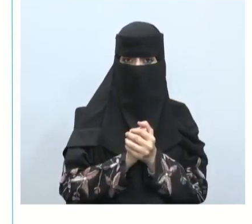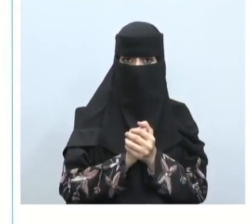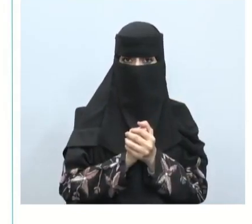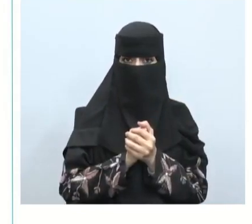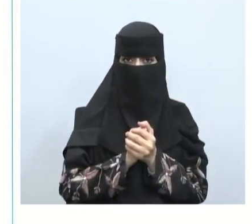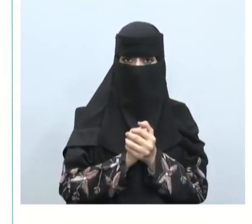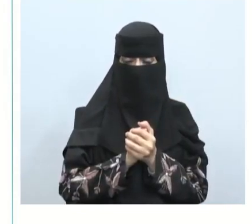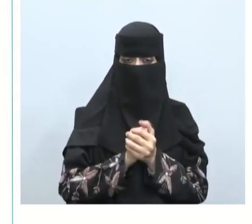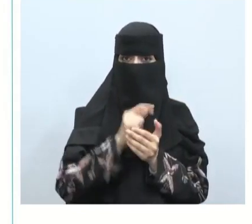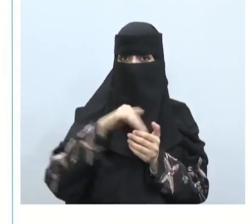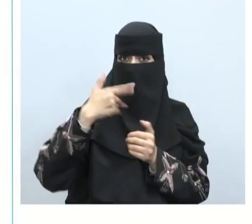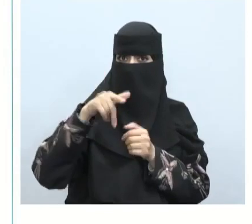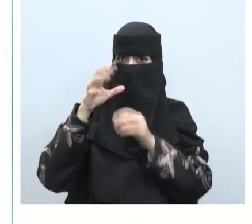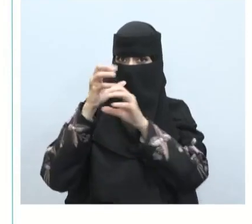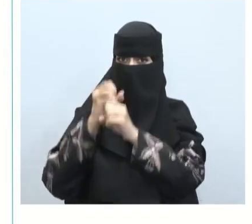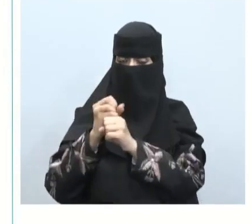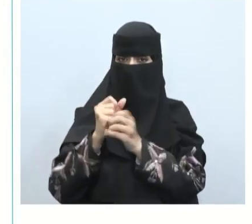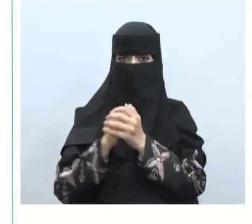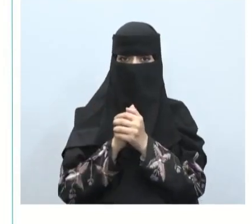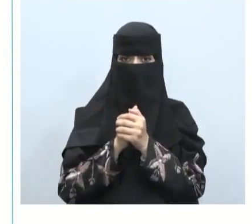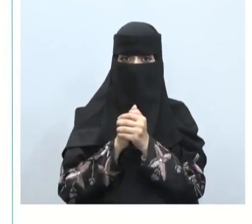الوصول ثم حفظ